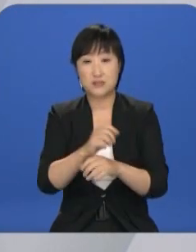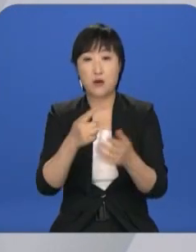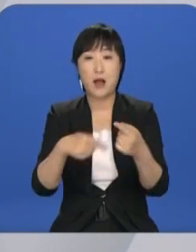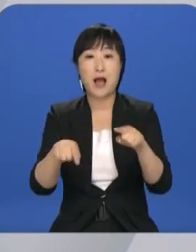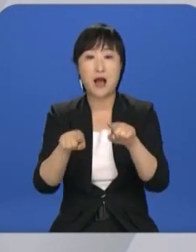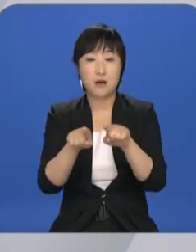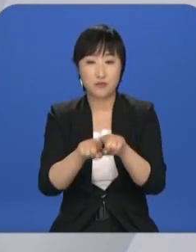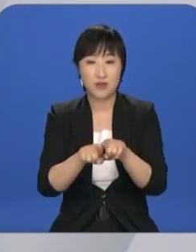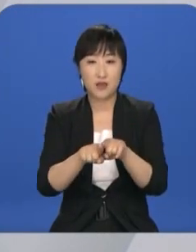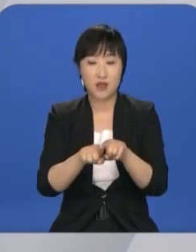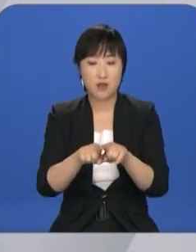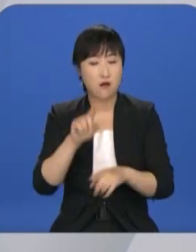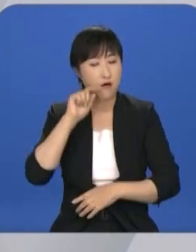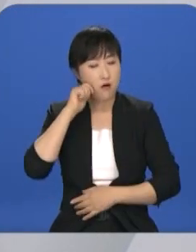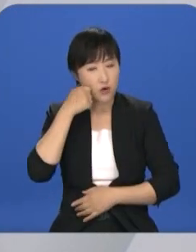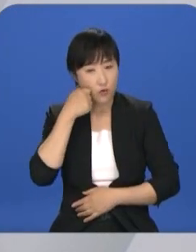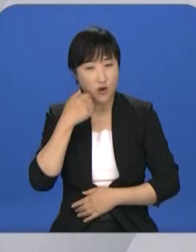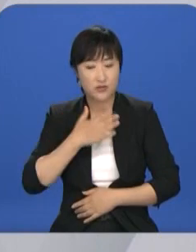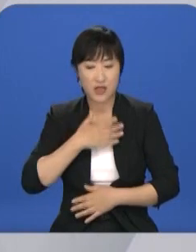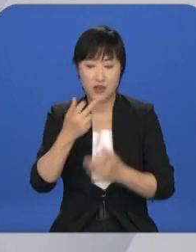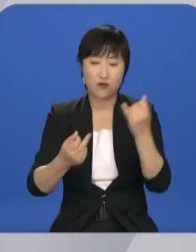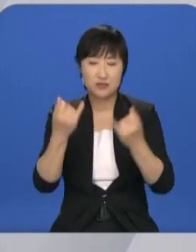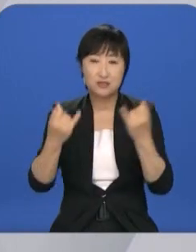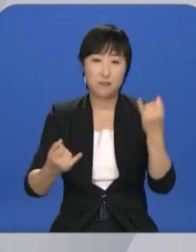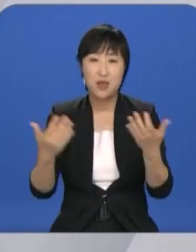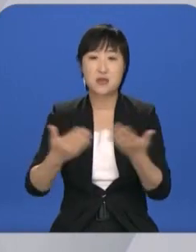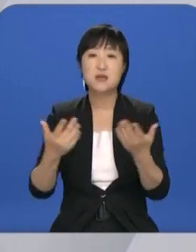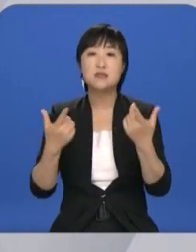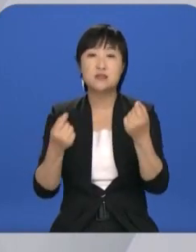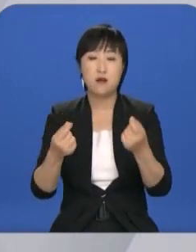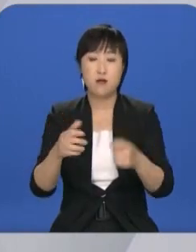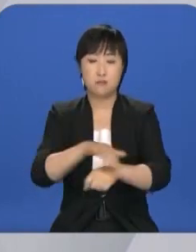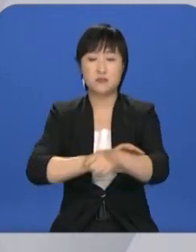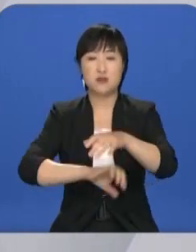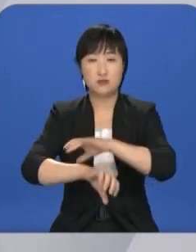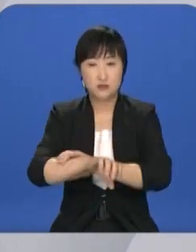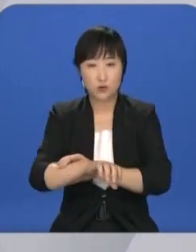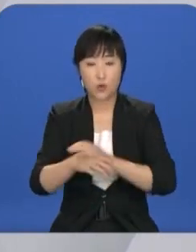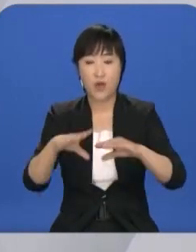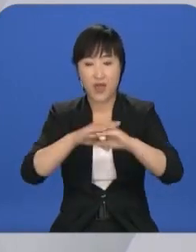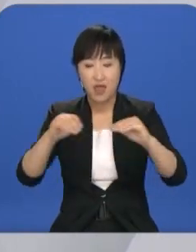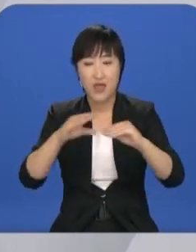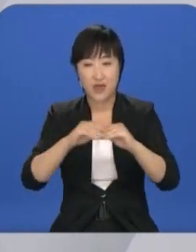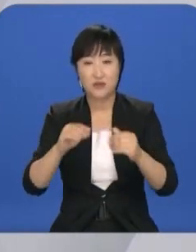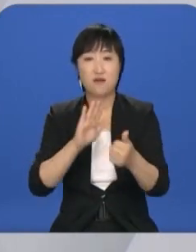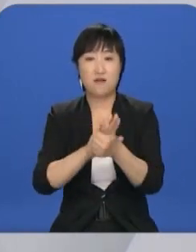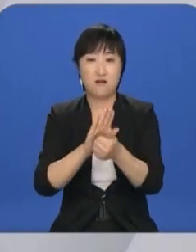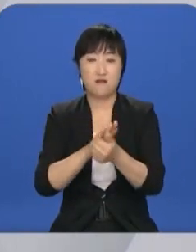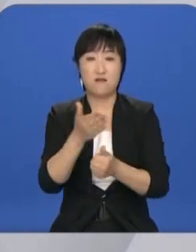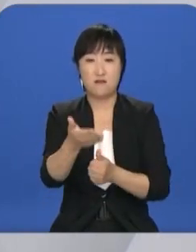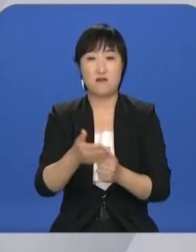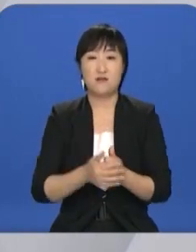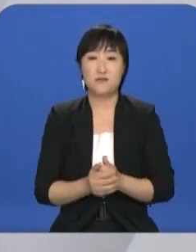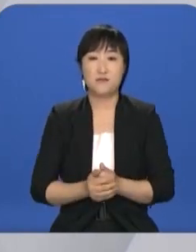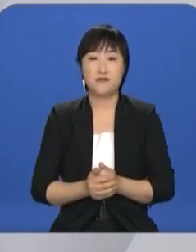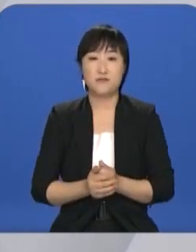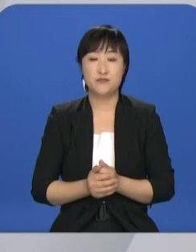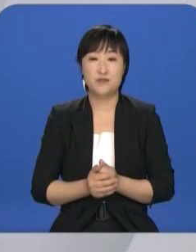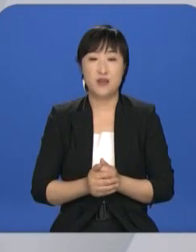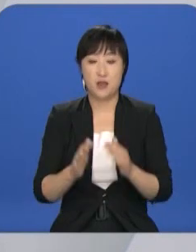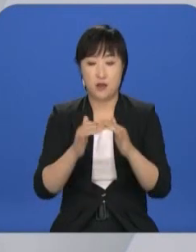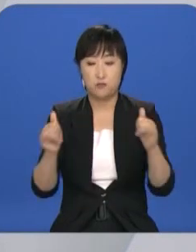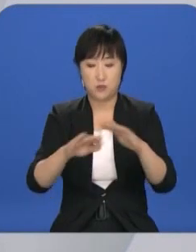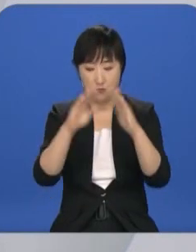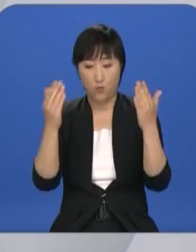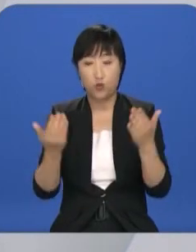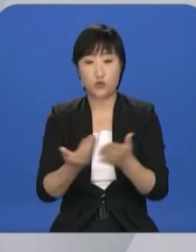함께 애로사항과 내 형제자매 일처럼 적극적으로 해결해 나가겠습니다.